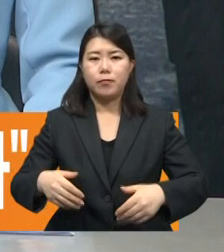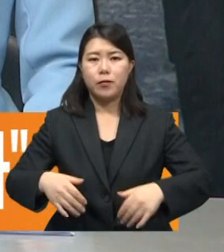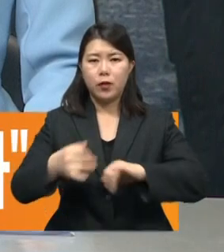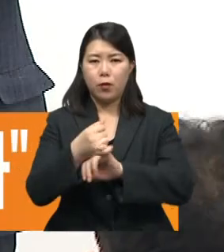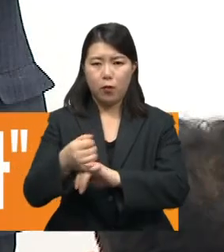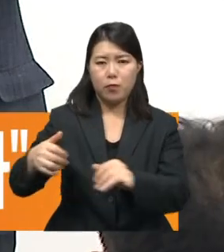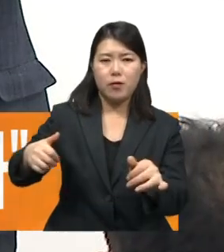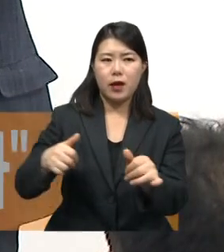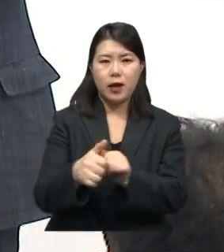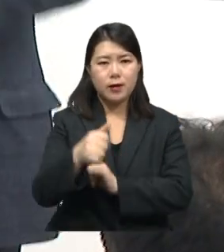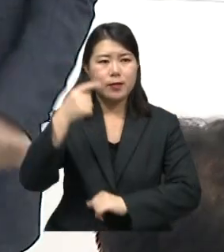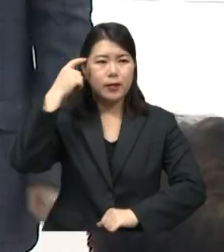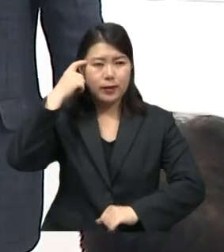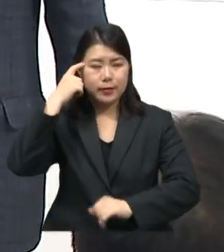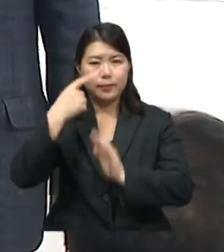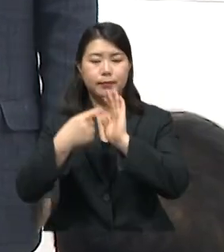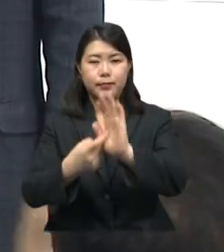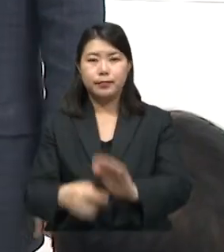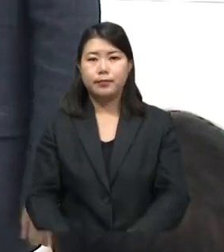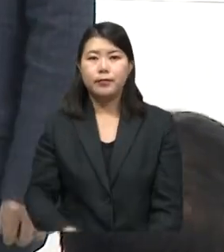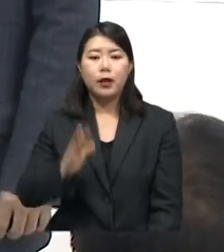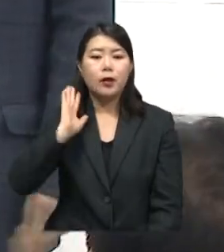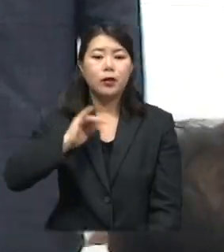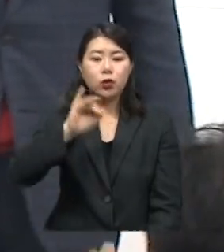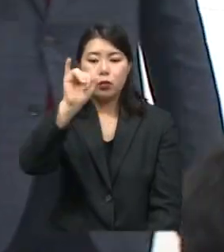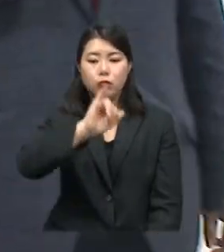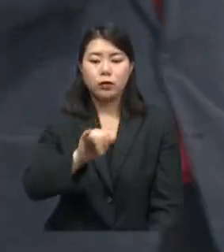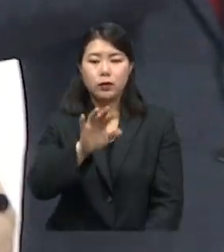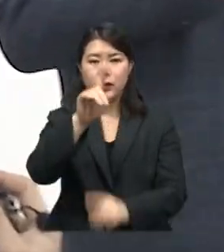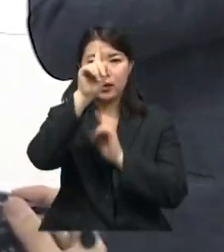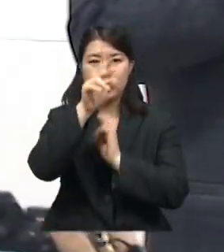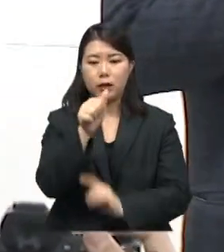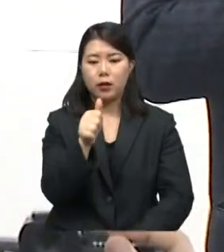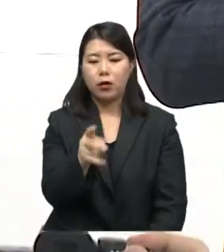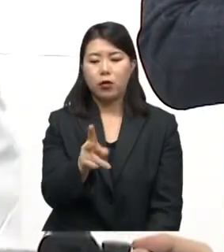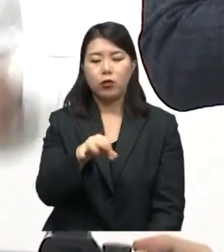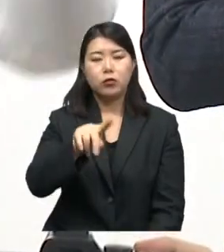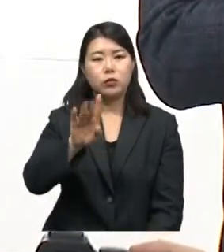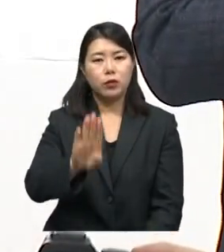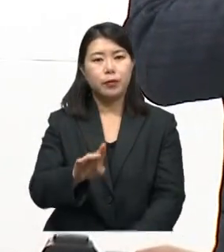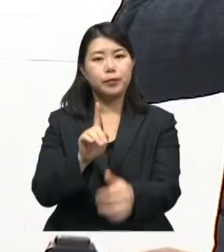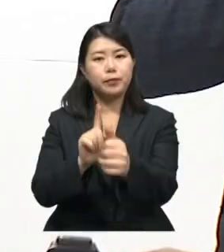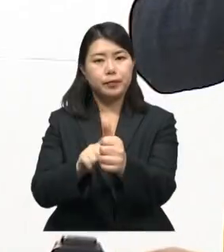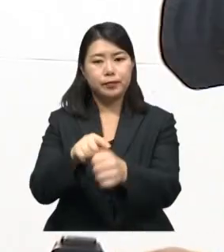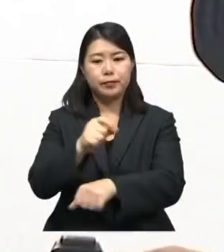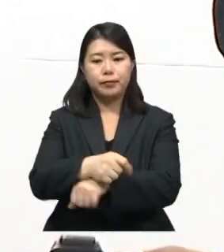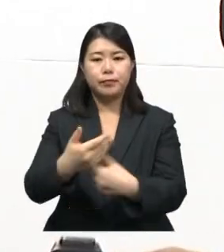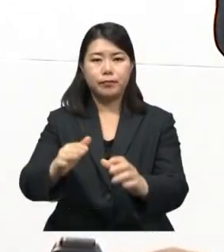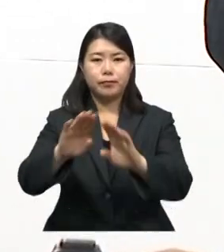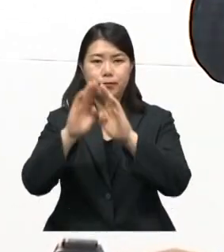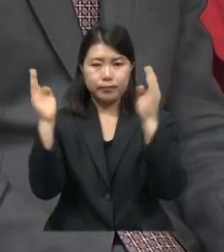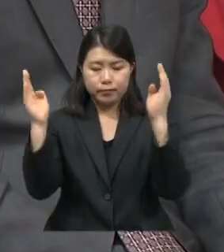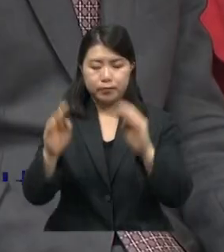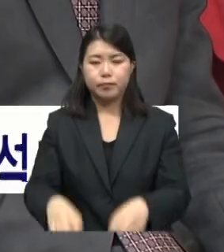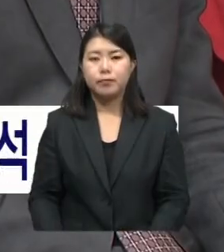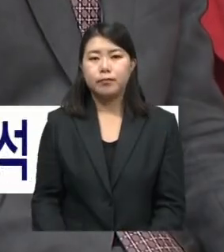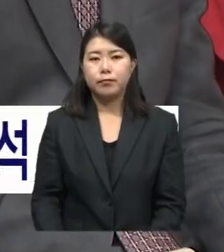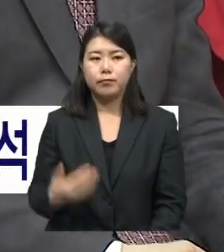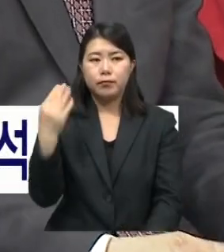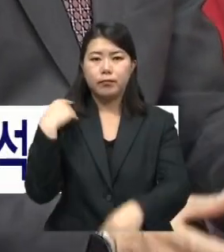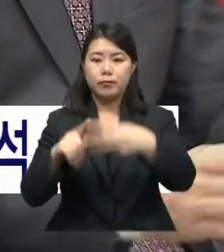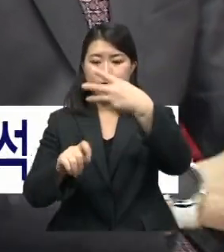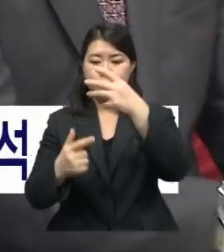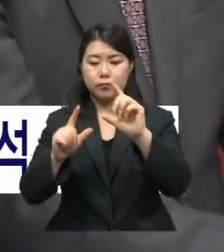기자입니다. 국민의힘 의정부 을 이형섭 예비후보의 선거사무소 개소식이 열렸습니다. 지난 16일